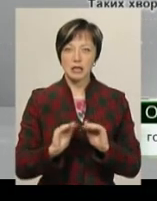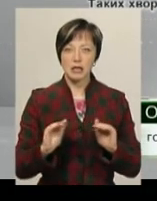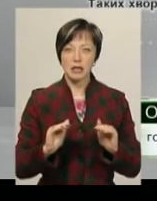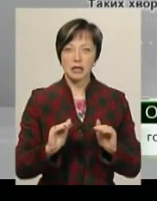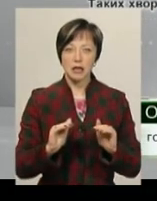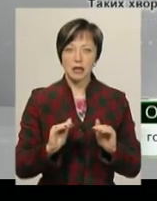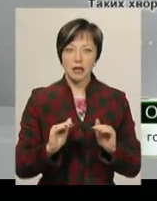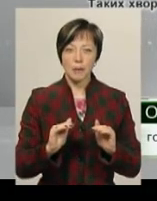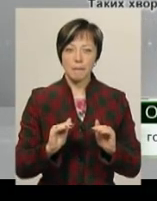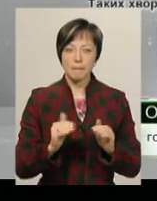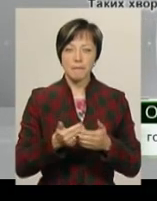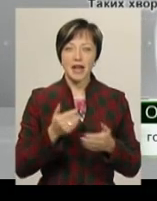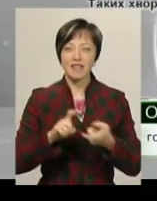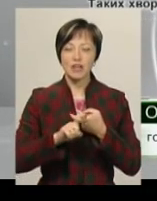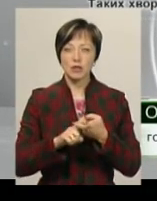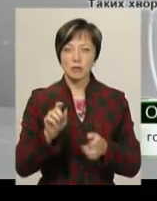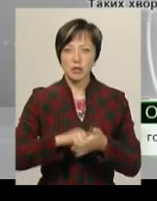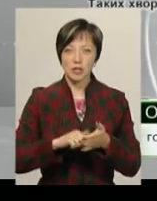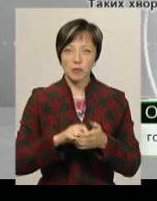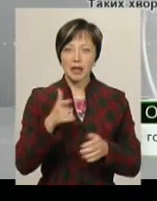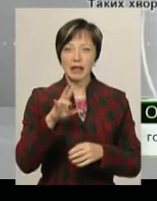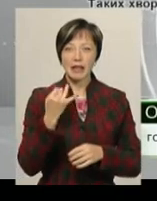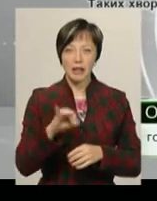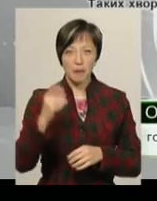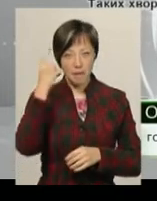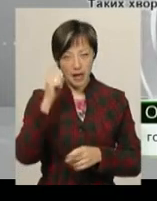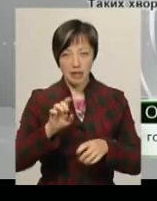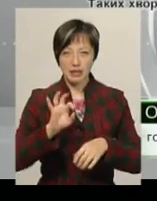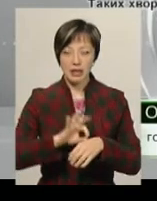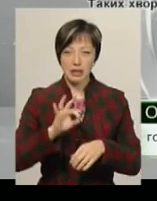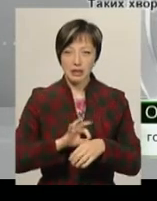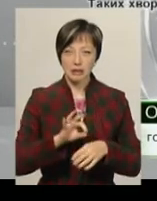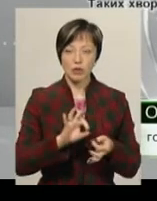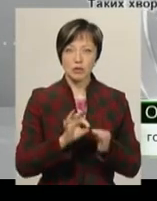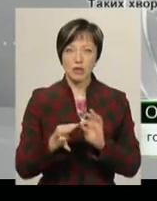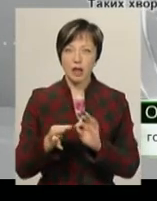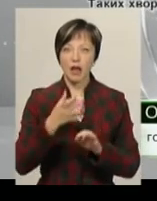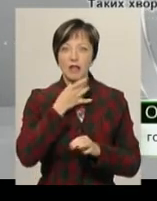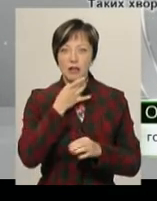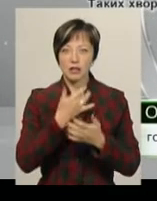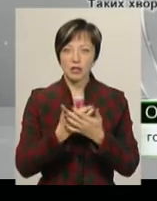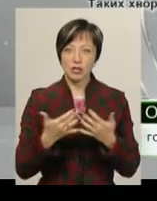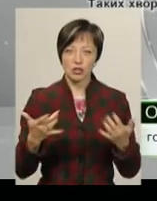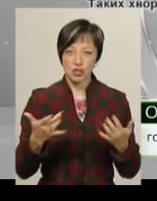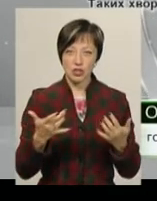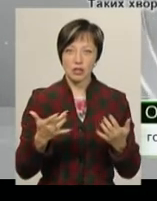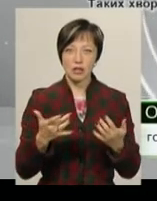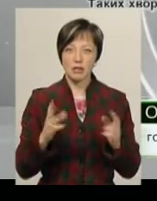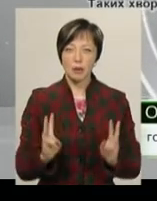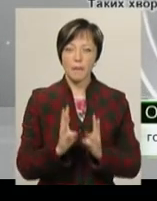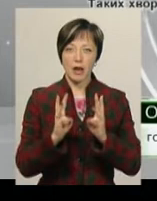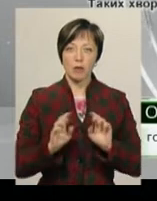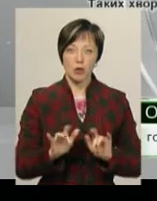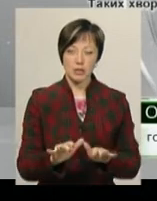ентеровірусної етіології. Також у нас були і гнійні менінгіти, це як ускладнення там геморитів, ангін, інших гнойних якихось запальних